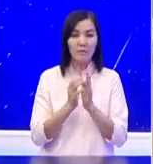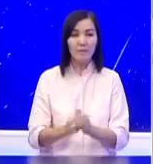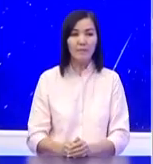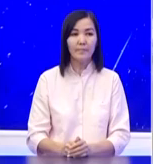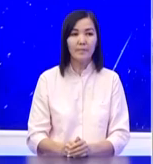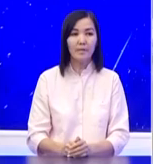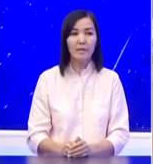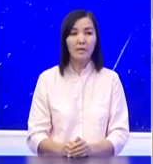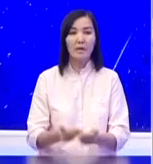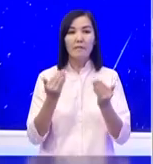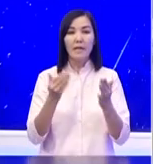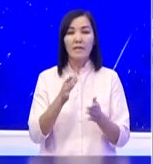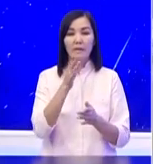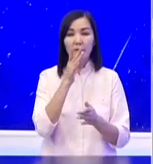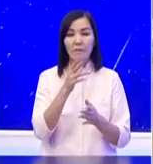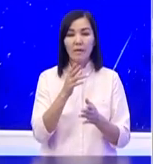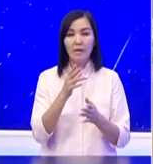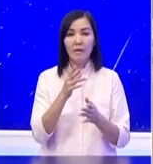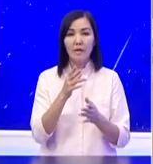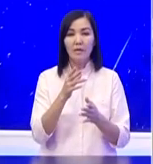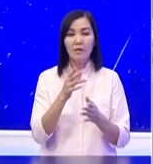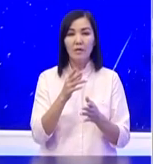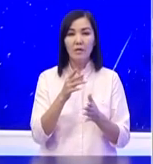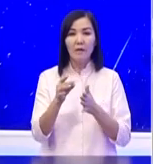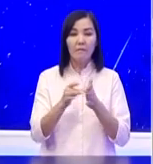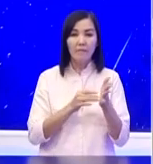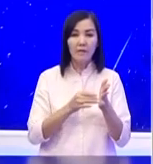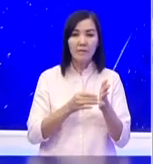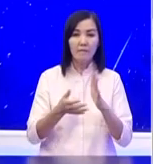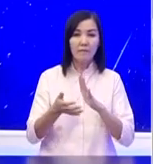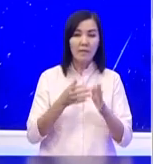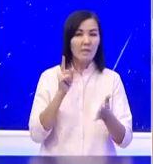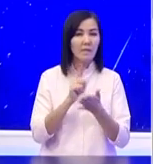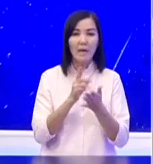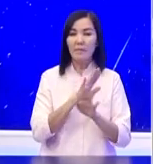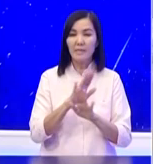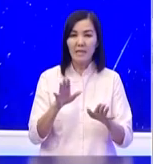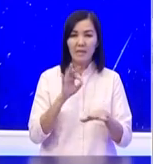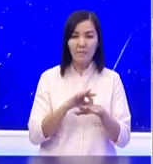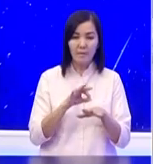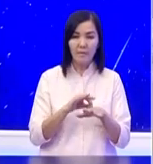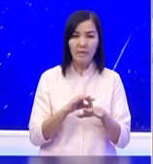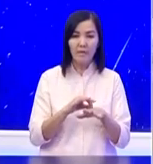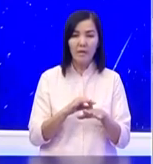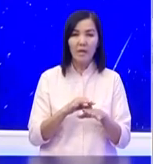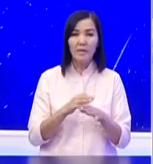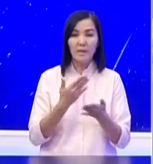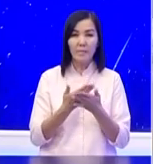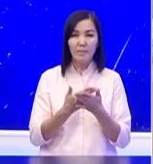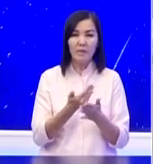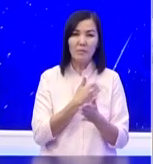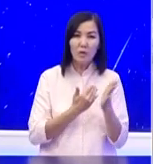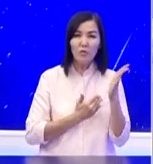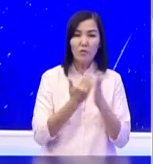данный момент хотелось сказать всем пациентам, что вызов скорой помощи не обязательно делать при заболевании, при подозрении на